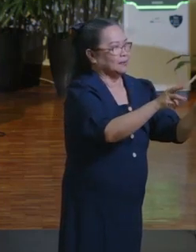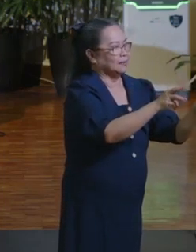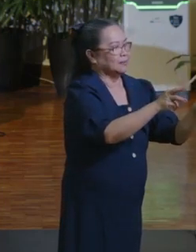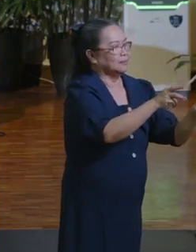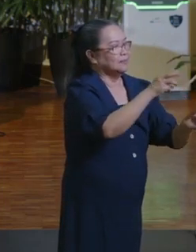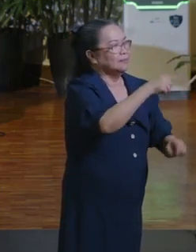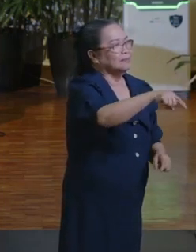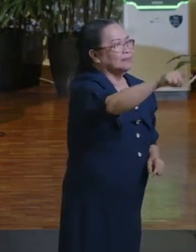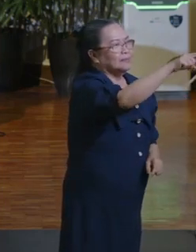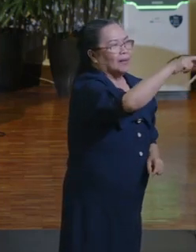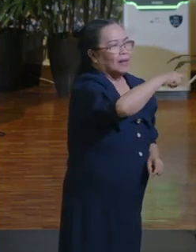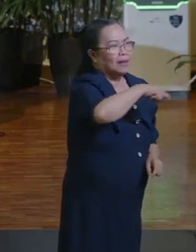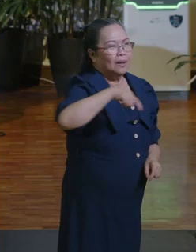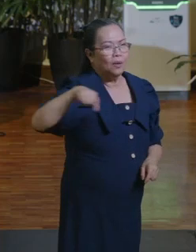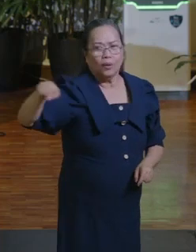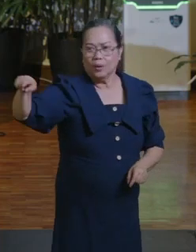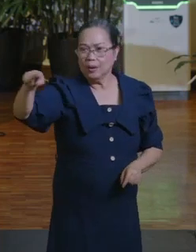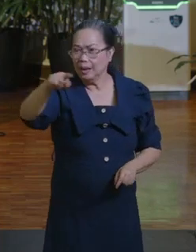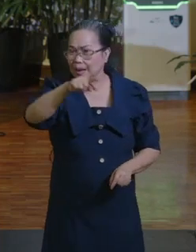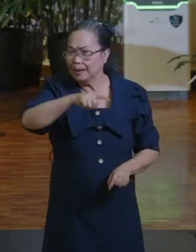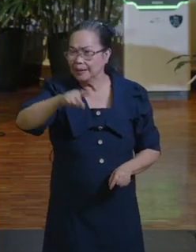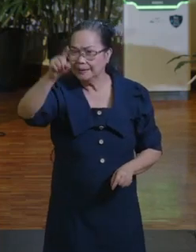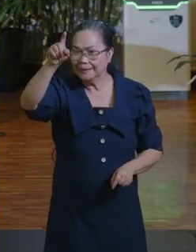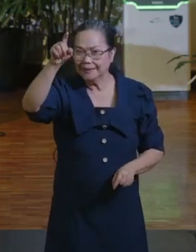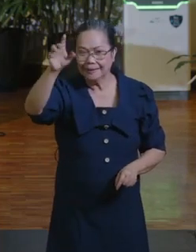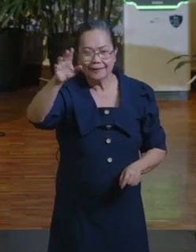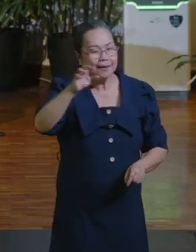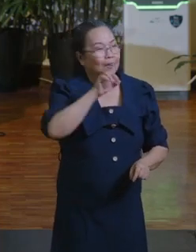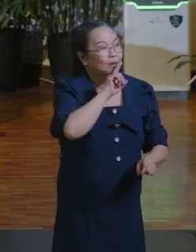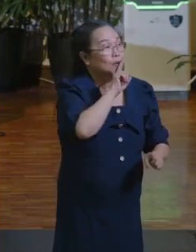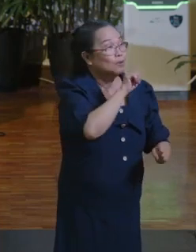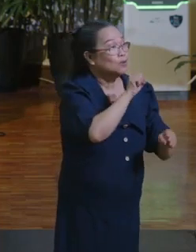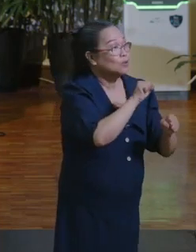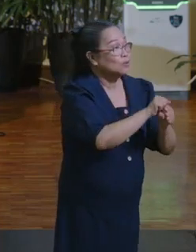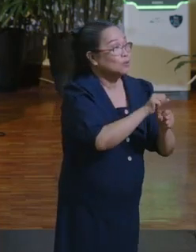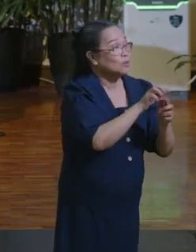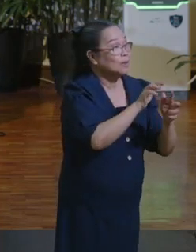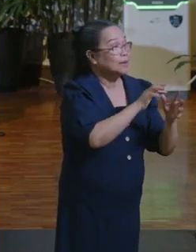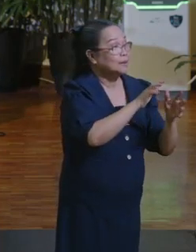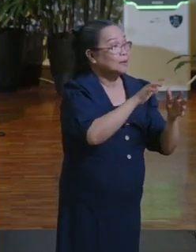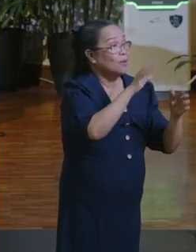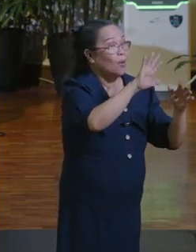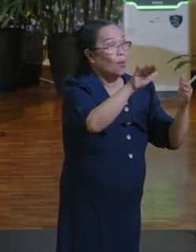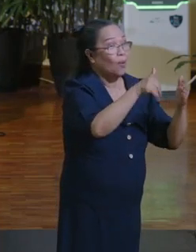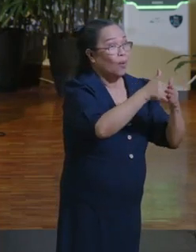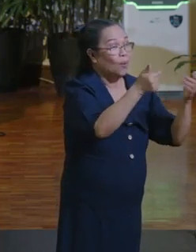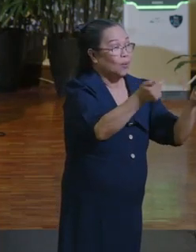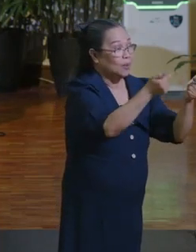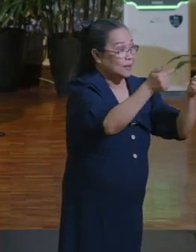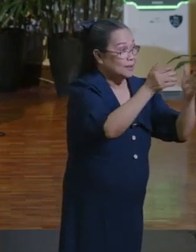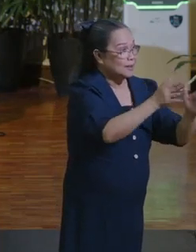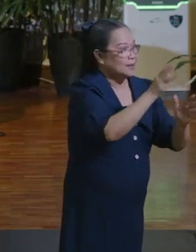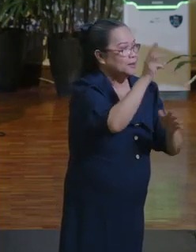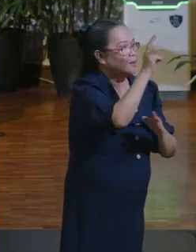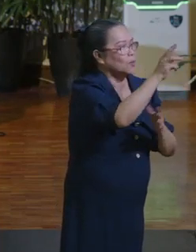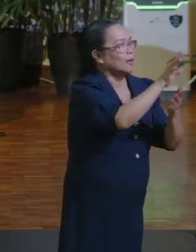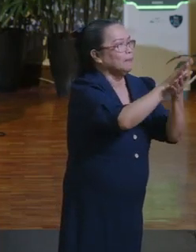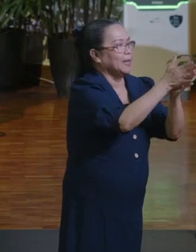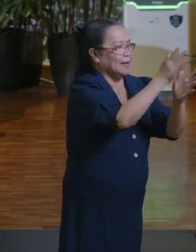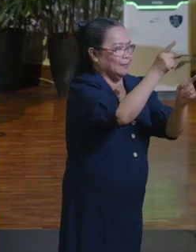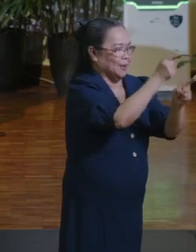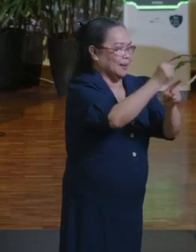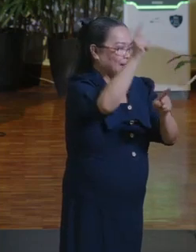na itinadhana ng Diyos para ang lahat ng makasalanan ay maging matuwid